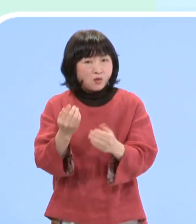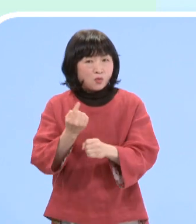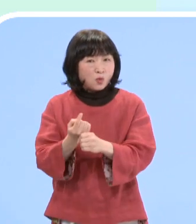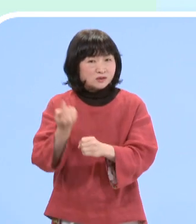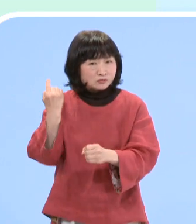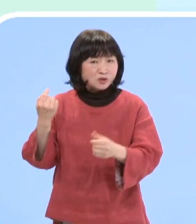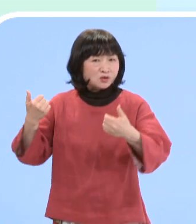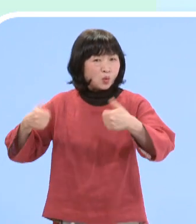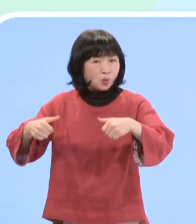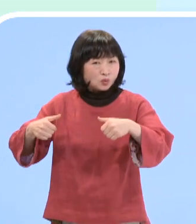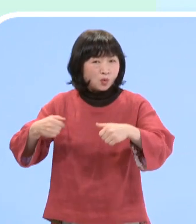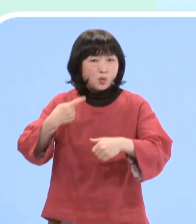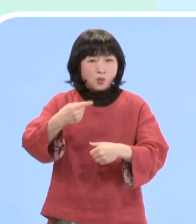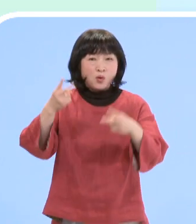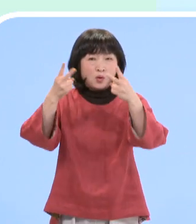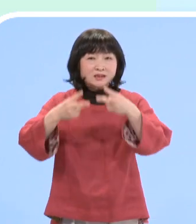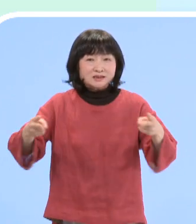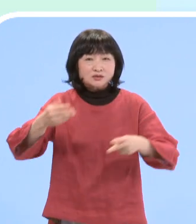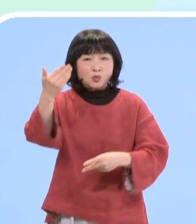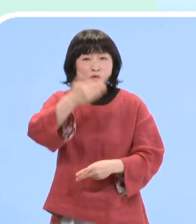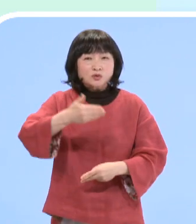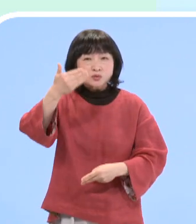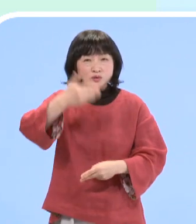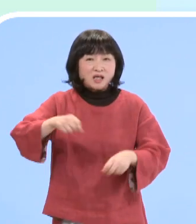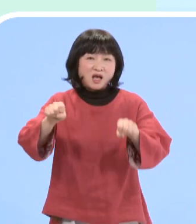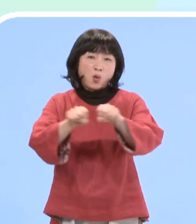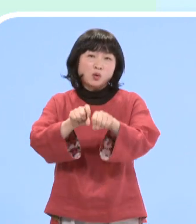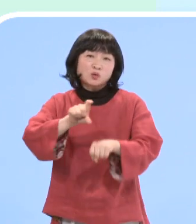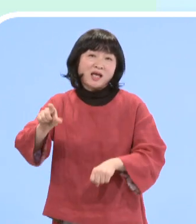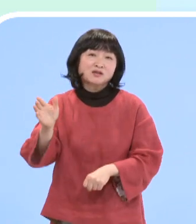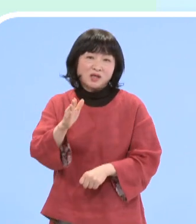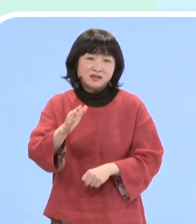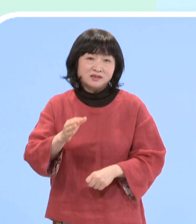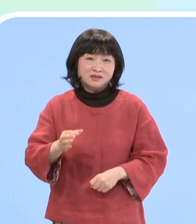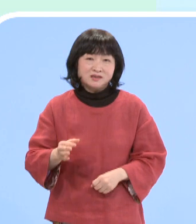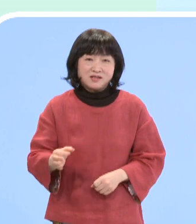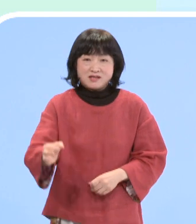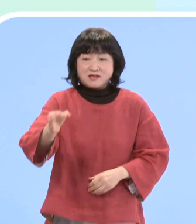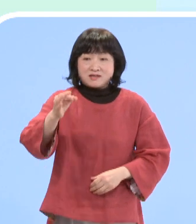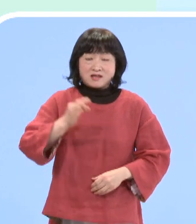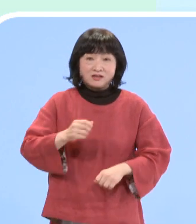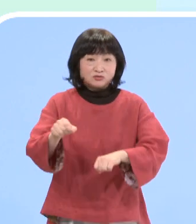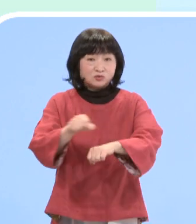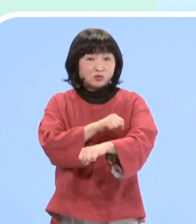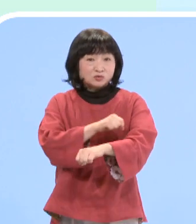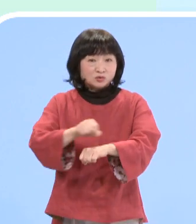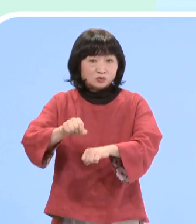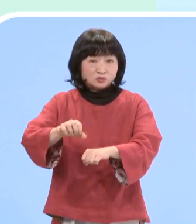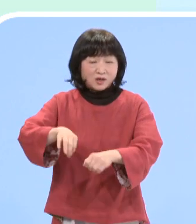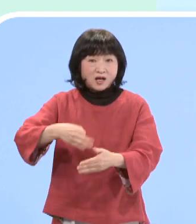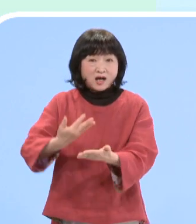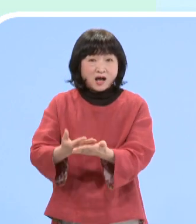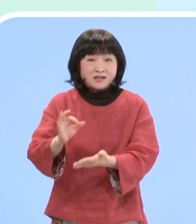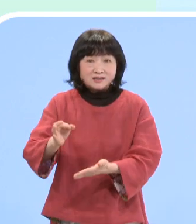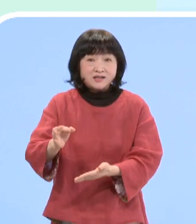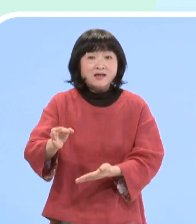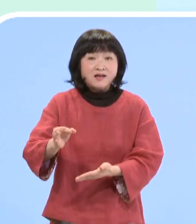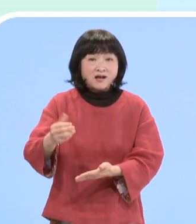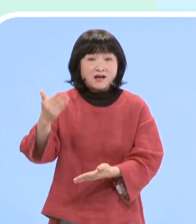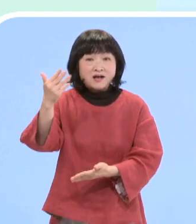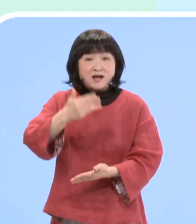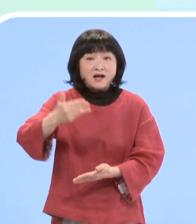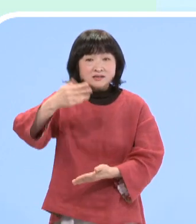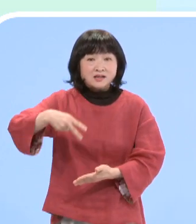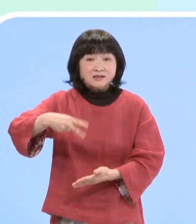同様で、はい、1兆9000億円なんです、 はい、 で歳入の特色はですね、税収が8200億円を超え